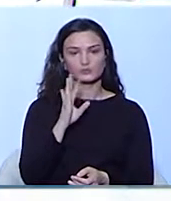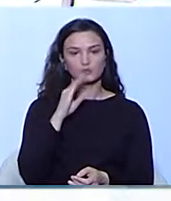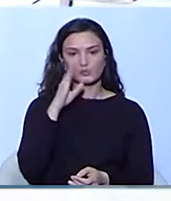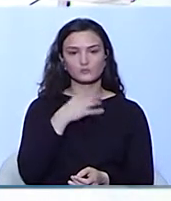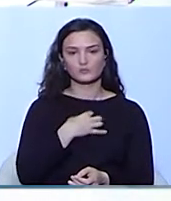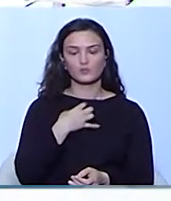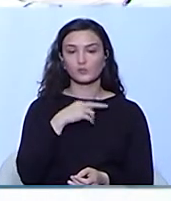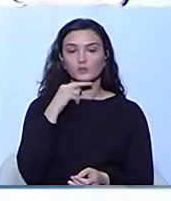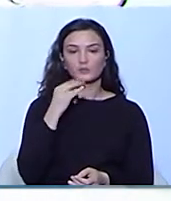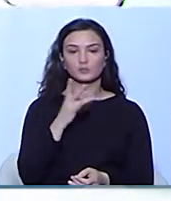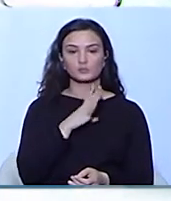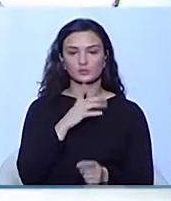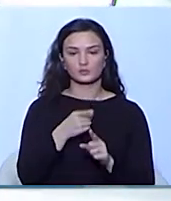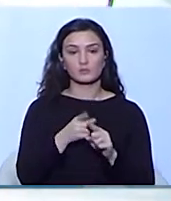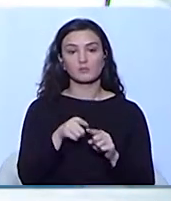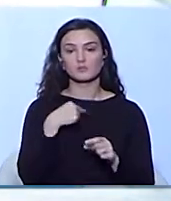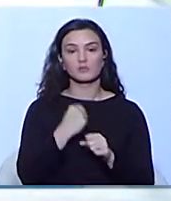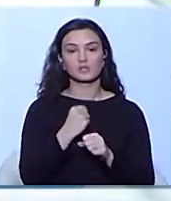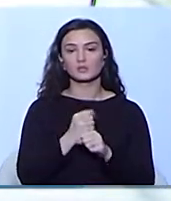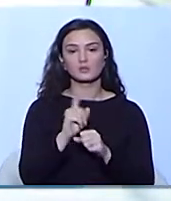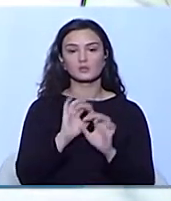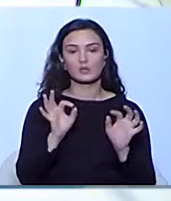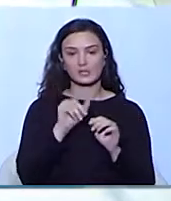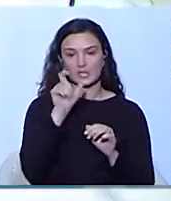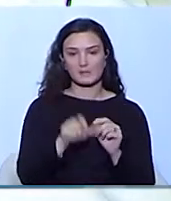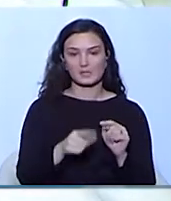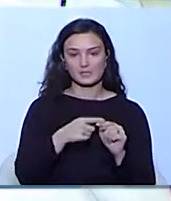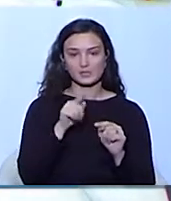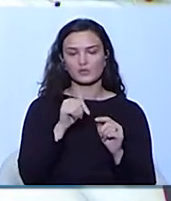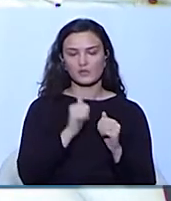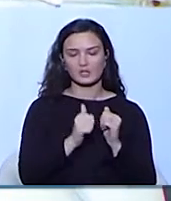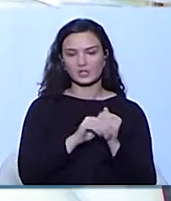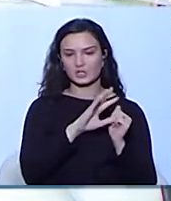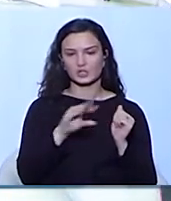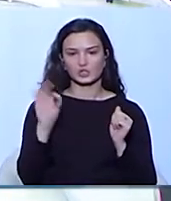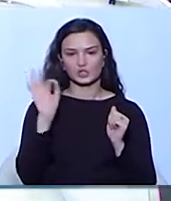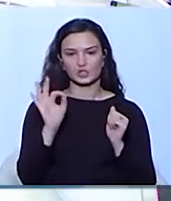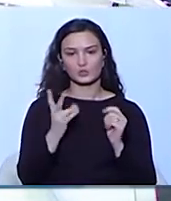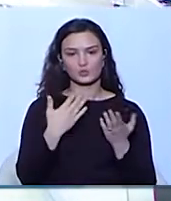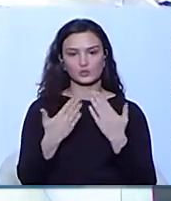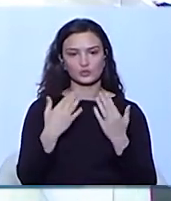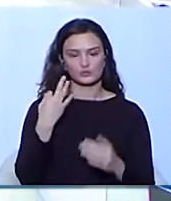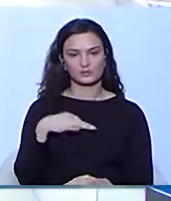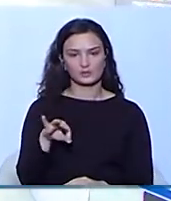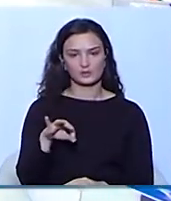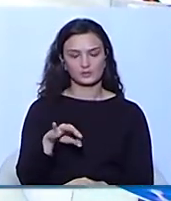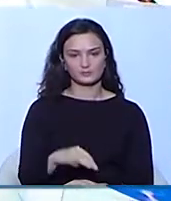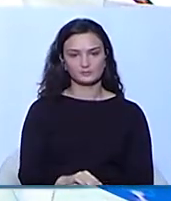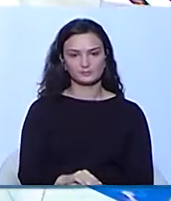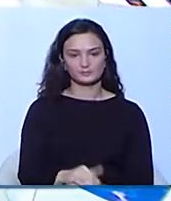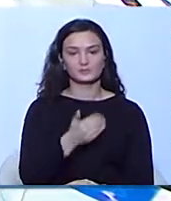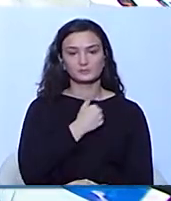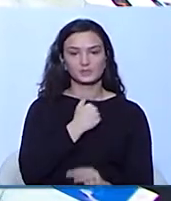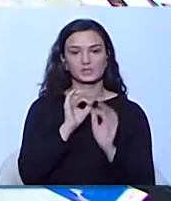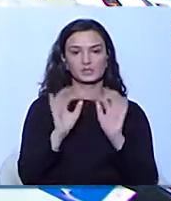მშობელი იყოს ყურადღებით, იმიტომ ვაკეთებ ამაზე აქცენტს, რომ ეს არის ადამიანი, რომელიც ყველაზე უფრო ხშირად უნდა ურთიერთობდეს შვილთან. Და